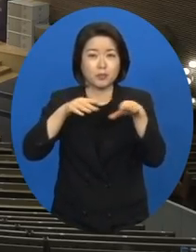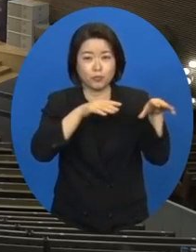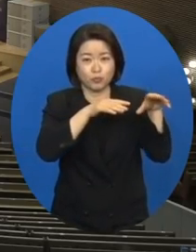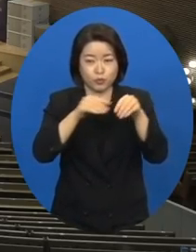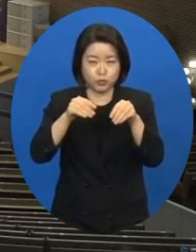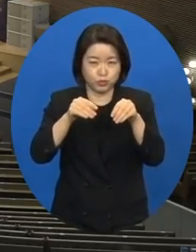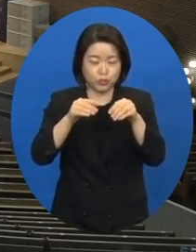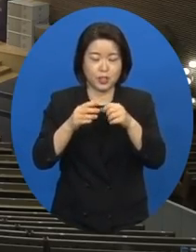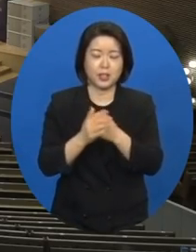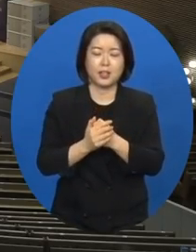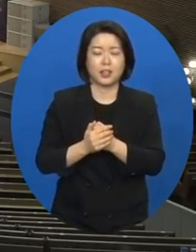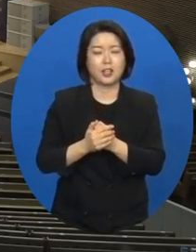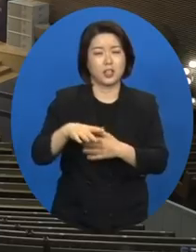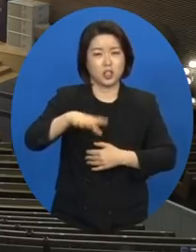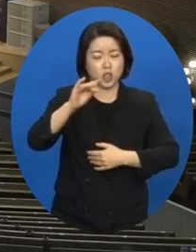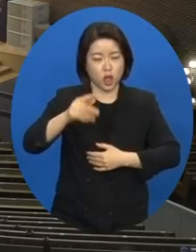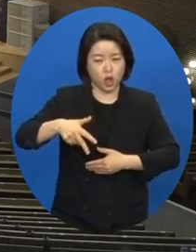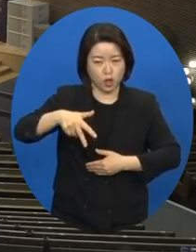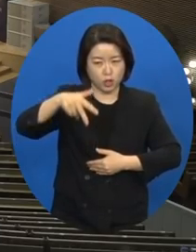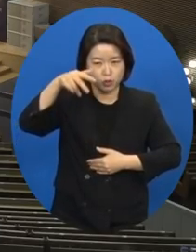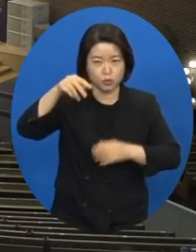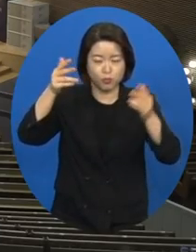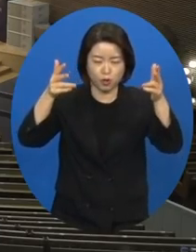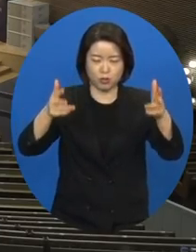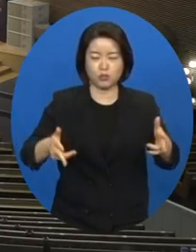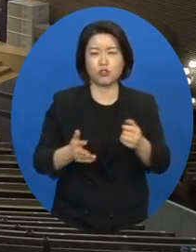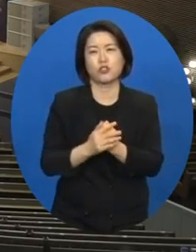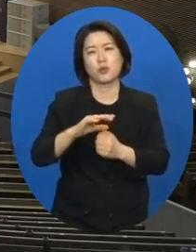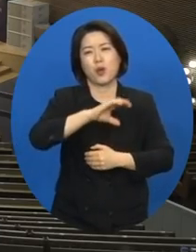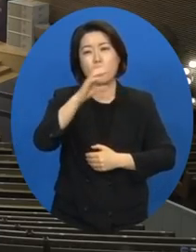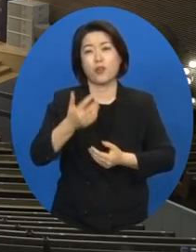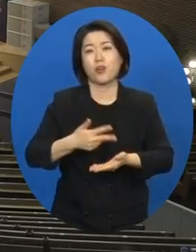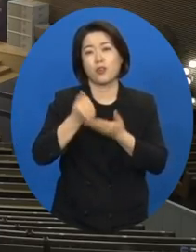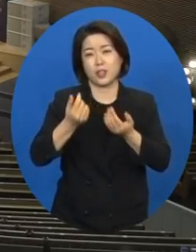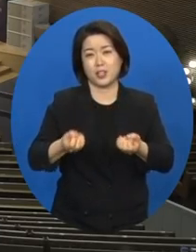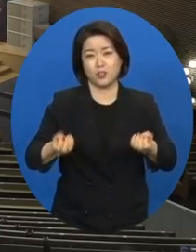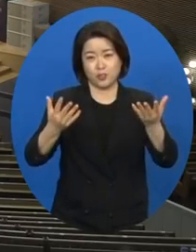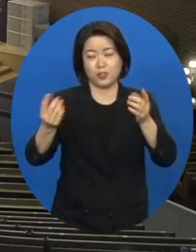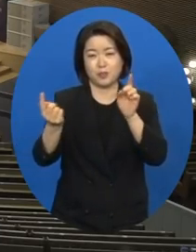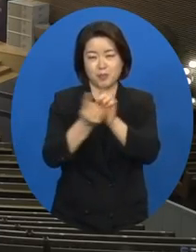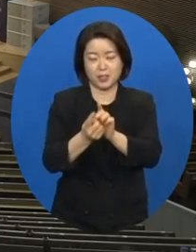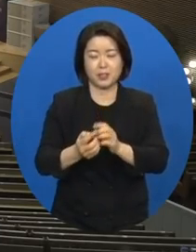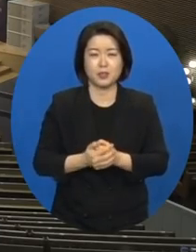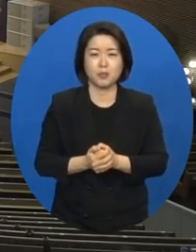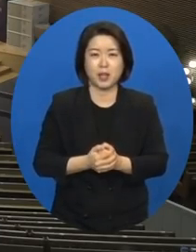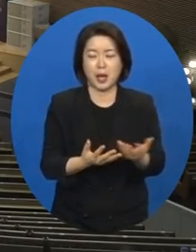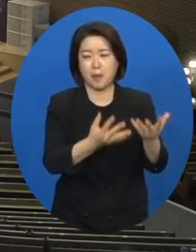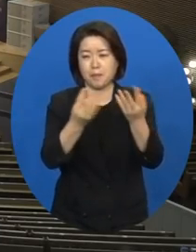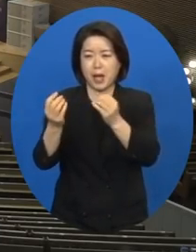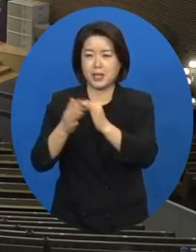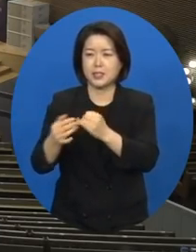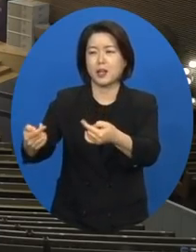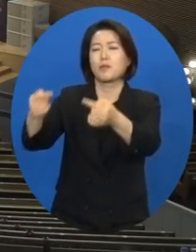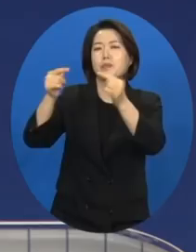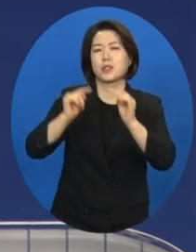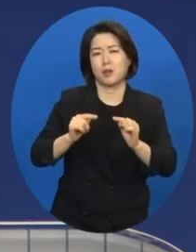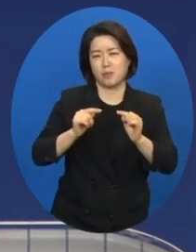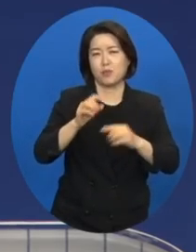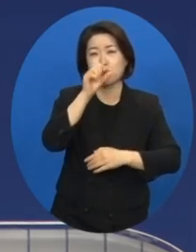주 성탄 주일을 맞이하고 있습니다. 아, 더 많은 분들이 우리 본당에서 또 예배했으면 하는 마음이